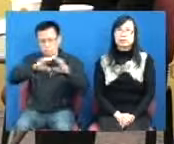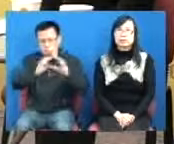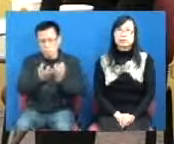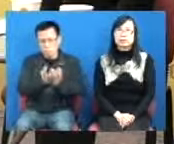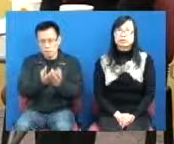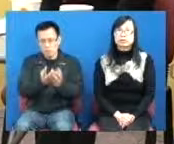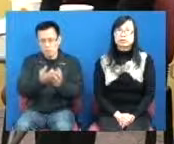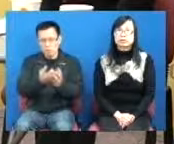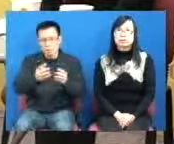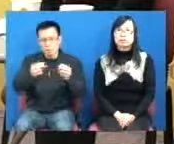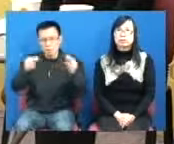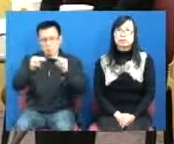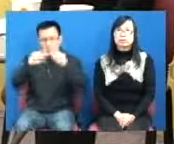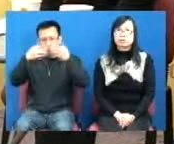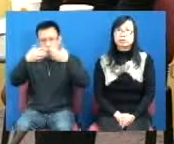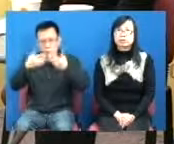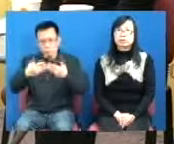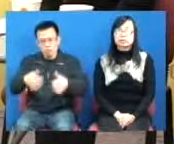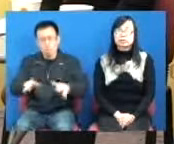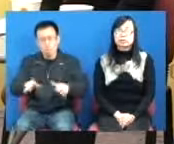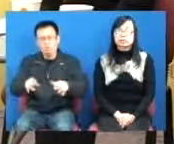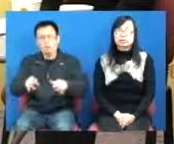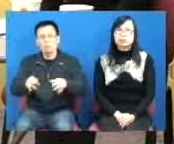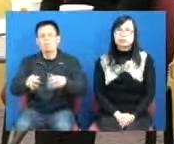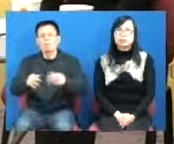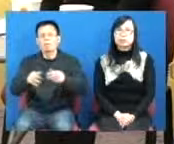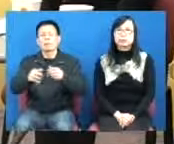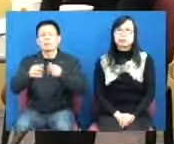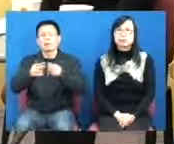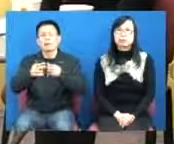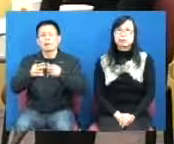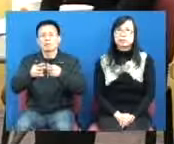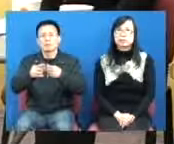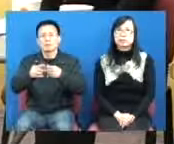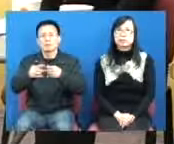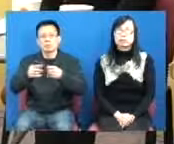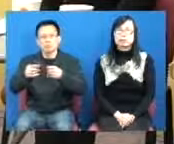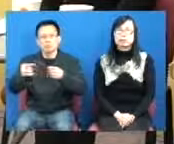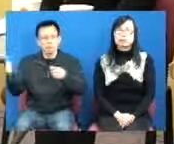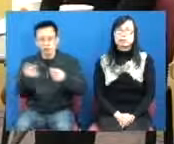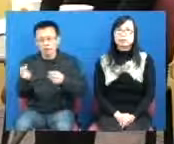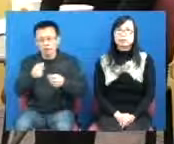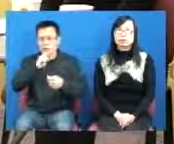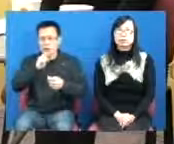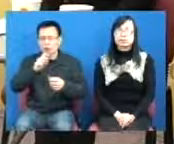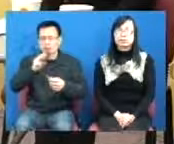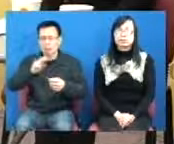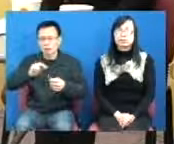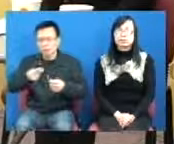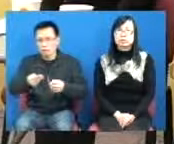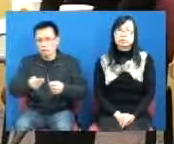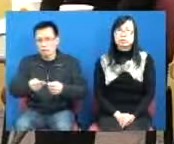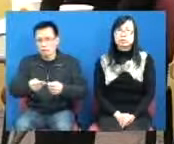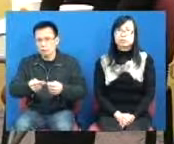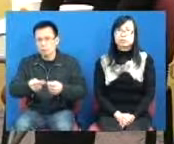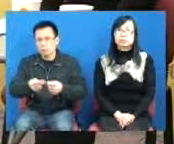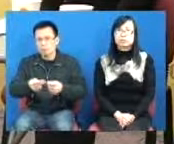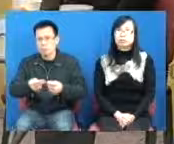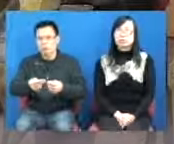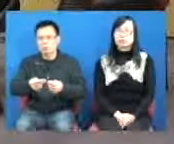派的人你們就是為什麼見完之後你們就馬上可以有微調上個星期你看到他那個就是作風是